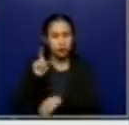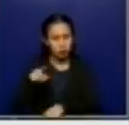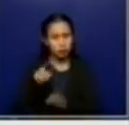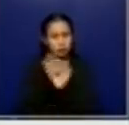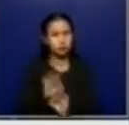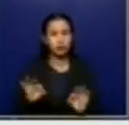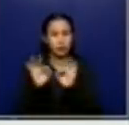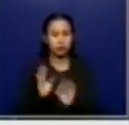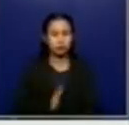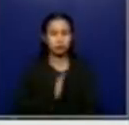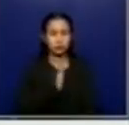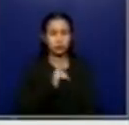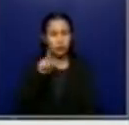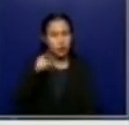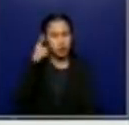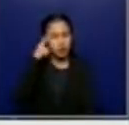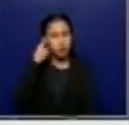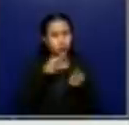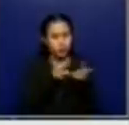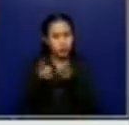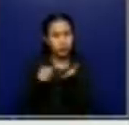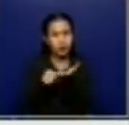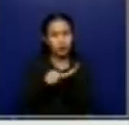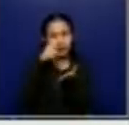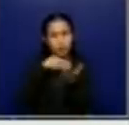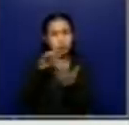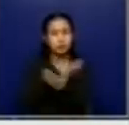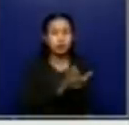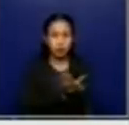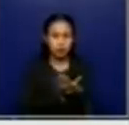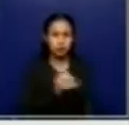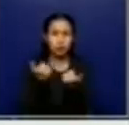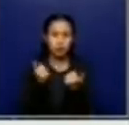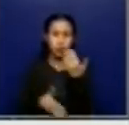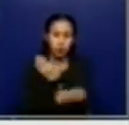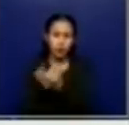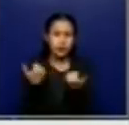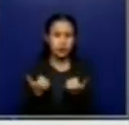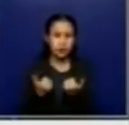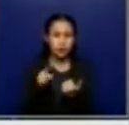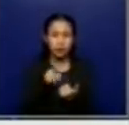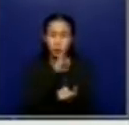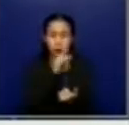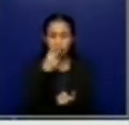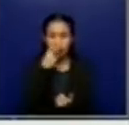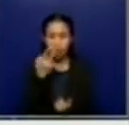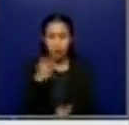ครับต้องหาทางออกให้กับประเทศในโอกาสนี้ถ้าท่านเองเห็นว่ารายง